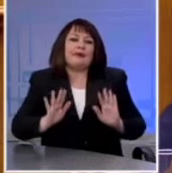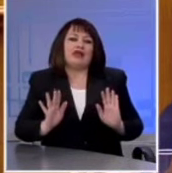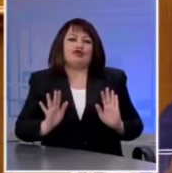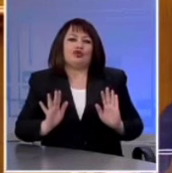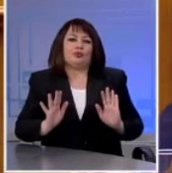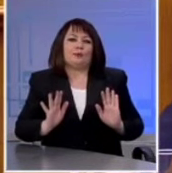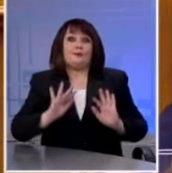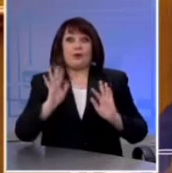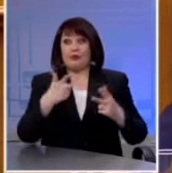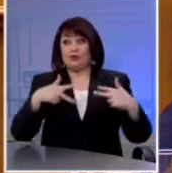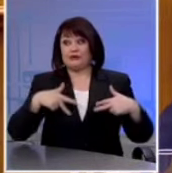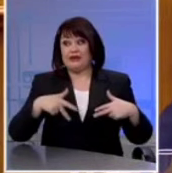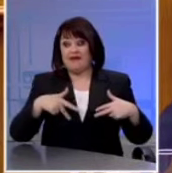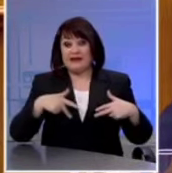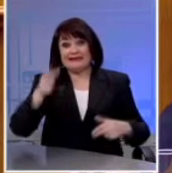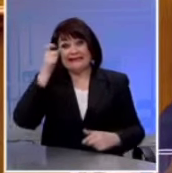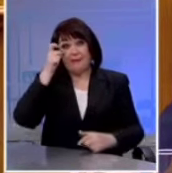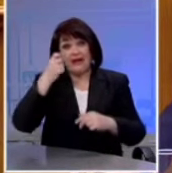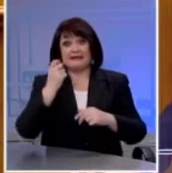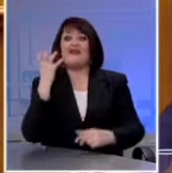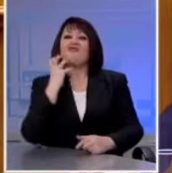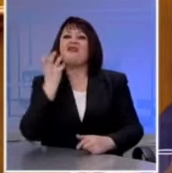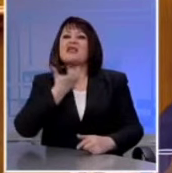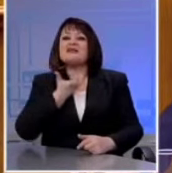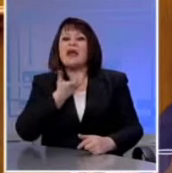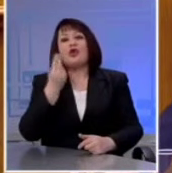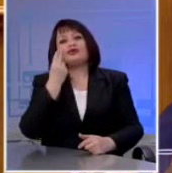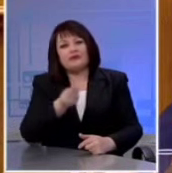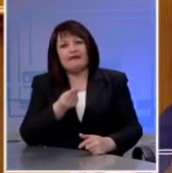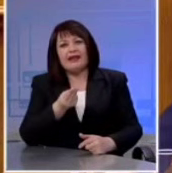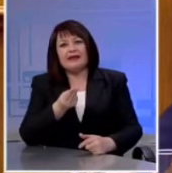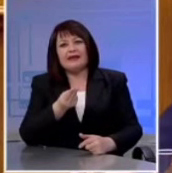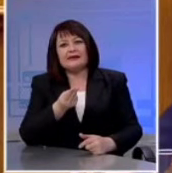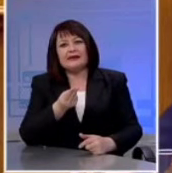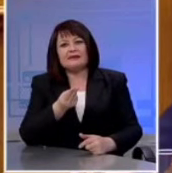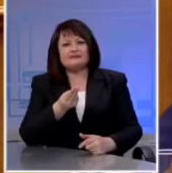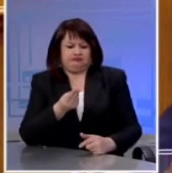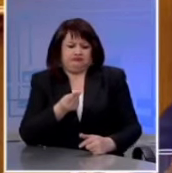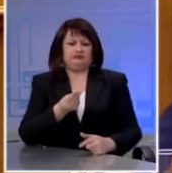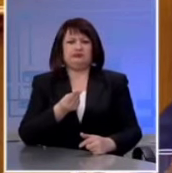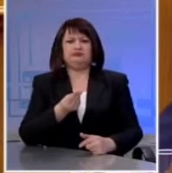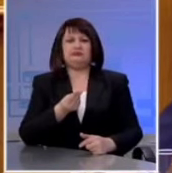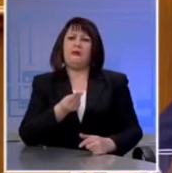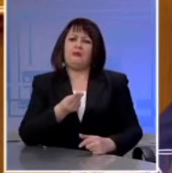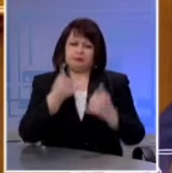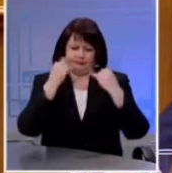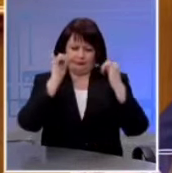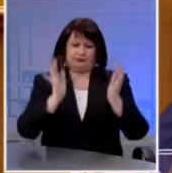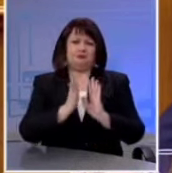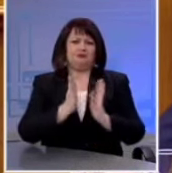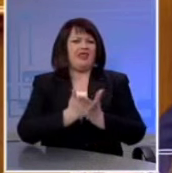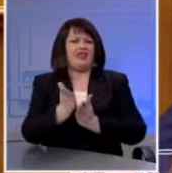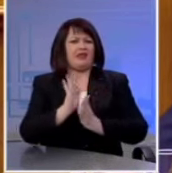Όμως η κυβέρνηση Σαμαρά Βενιζέλου, από ό,τι φάνηκε, δεν είχε τέτοιες ηθικές αναστολές. Και